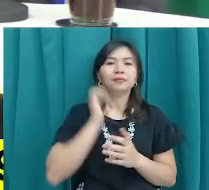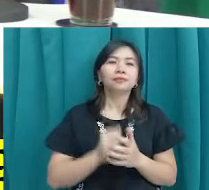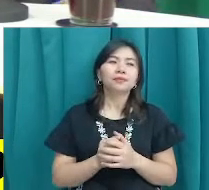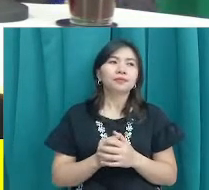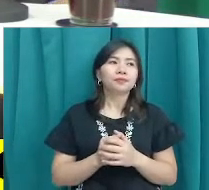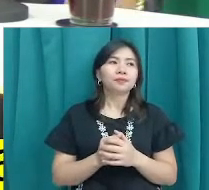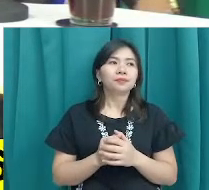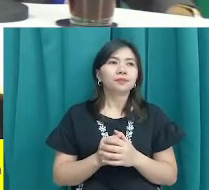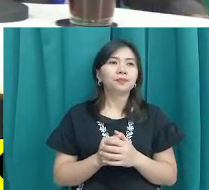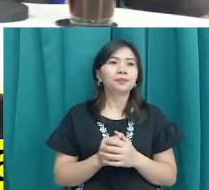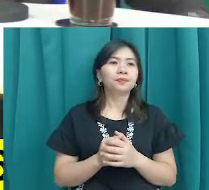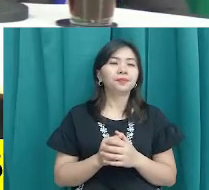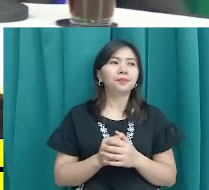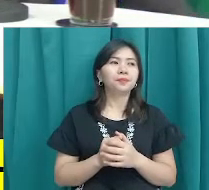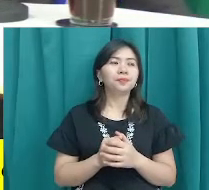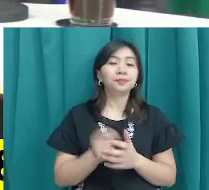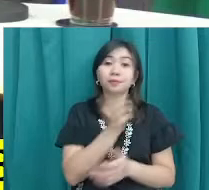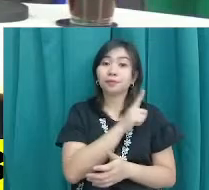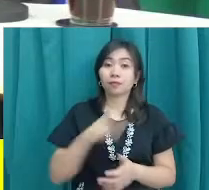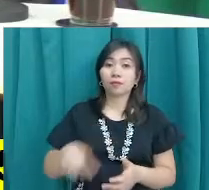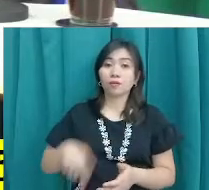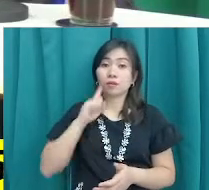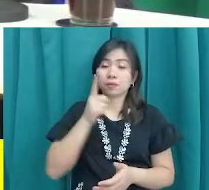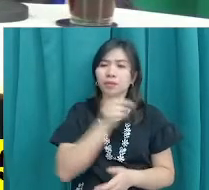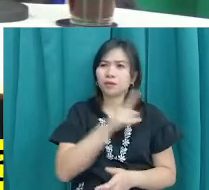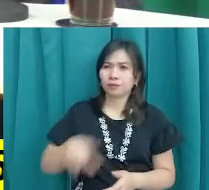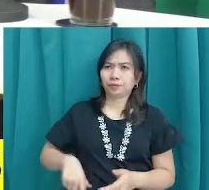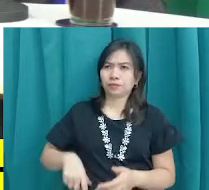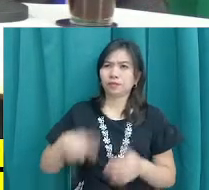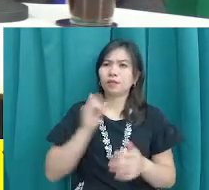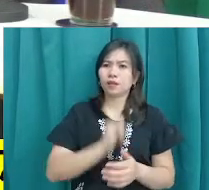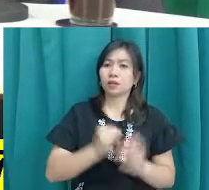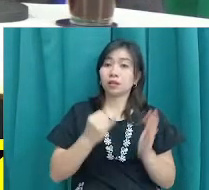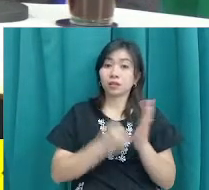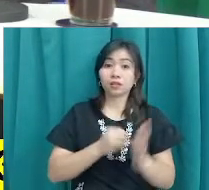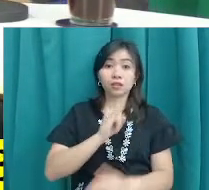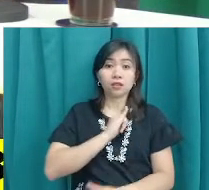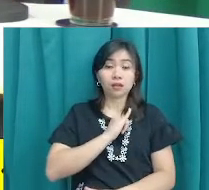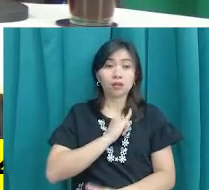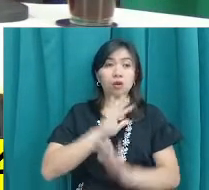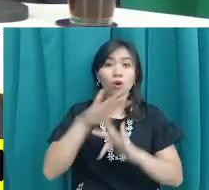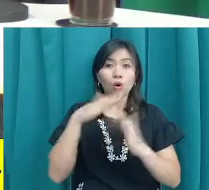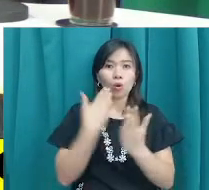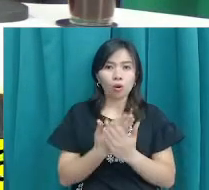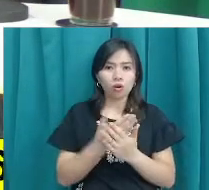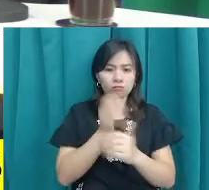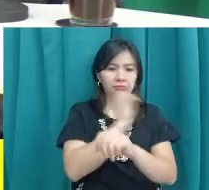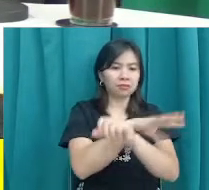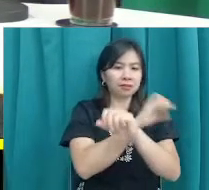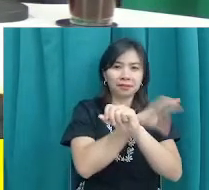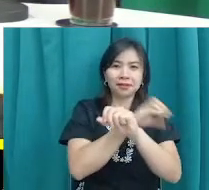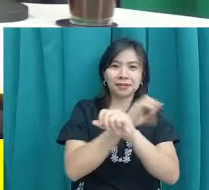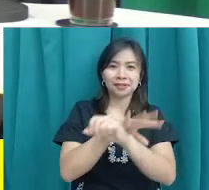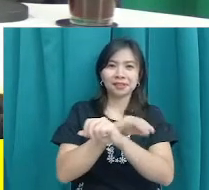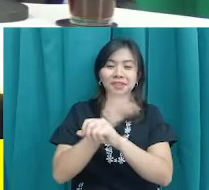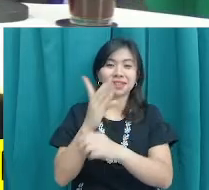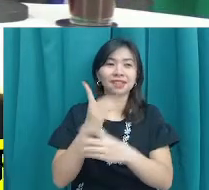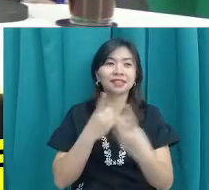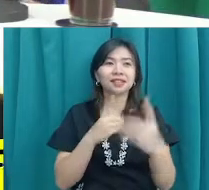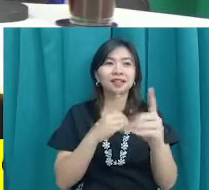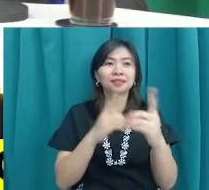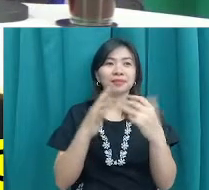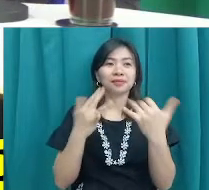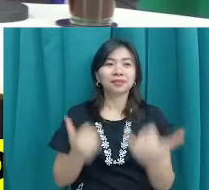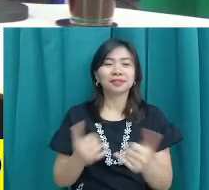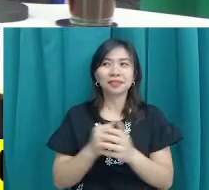din dito, Lord, is it I? Sino yung nagsabi nun? Lahat sila, nagkatanungan na, nagkaroon na ng mga tanungan sila. Tinanong na